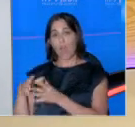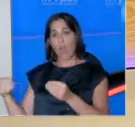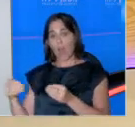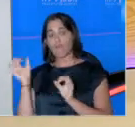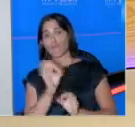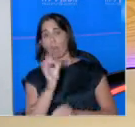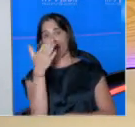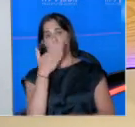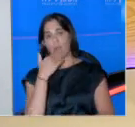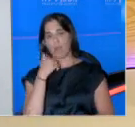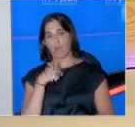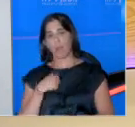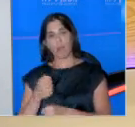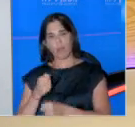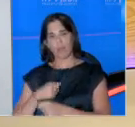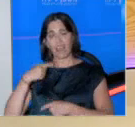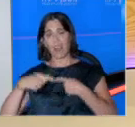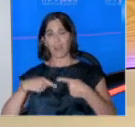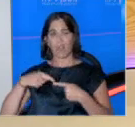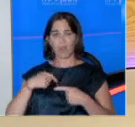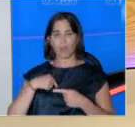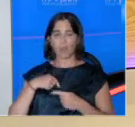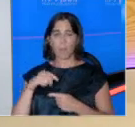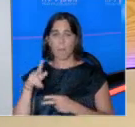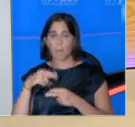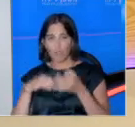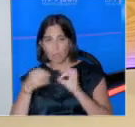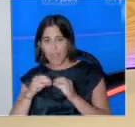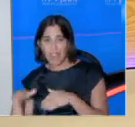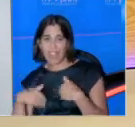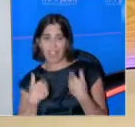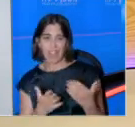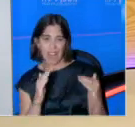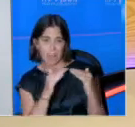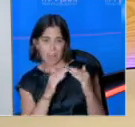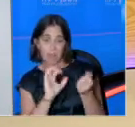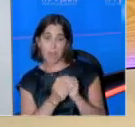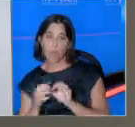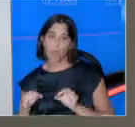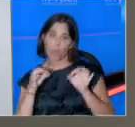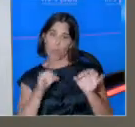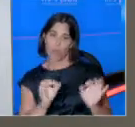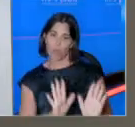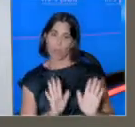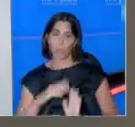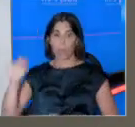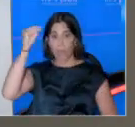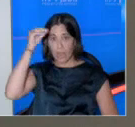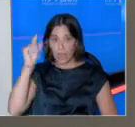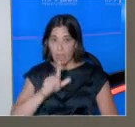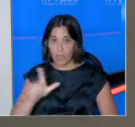מדינת ישראל, ועושה לוליינות משפטית לתת להם את הבתים או דוחה אותם.